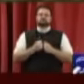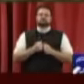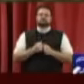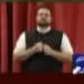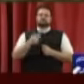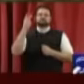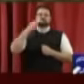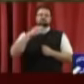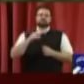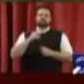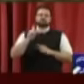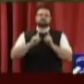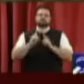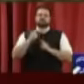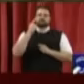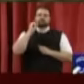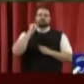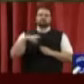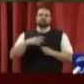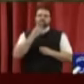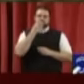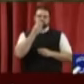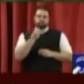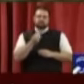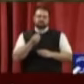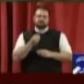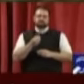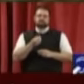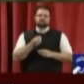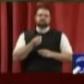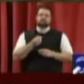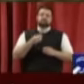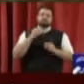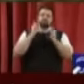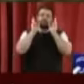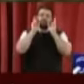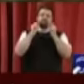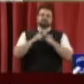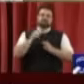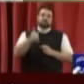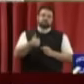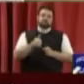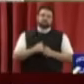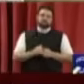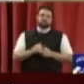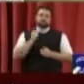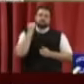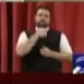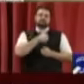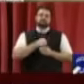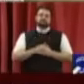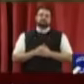dacă un om este trist, supărat, vesel, real sau fals. Da, înțeles că eu nu pot să mint deloc. Păi, foarte bine.